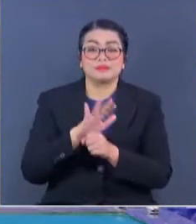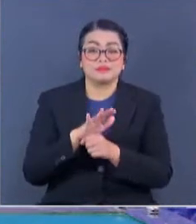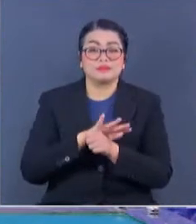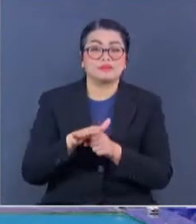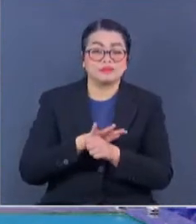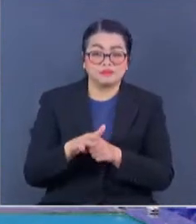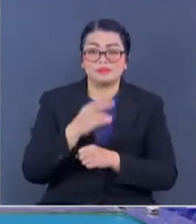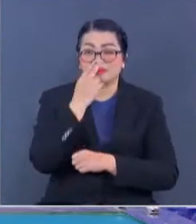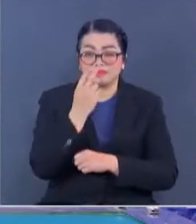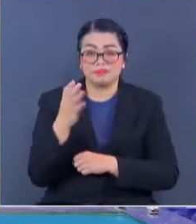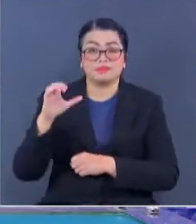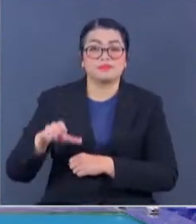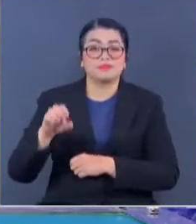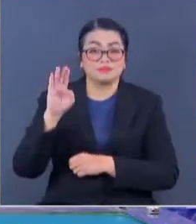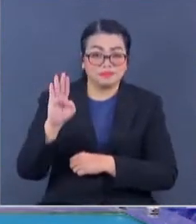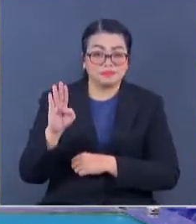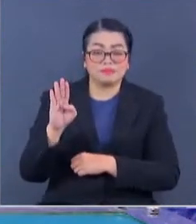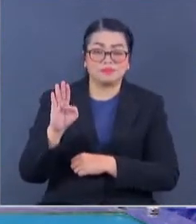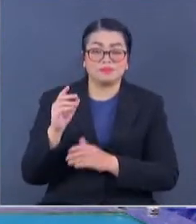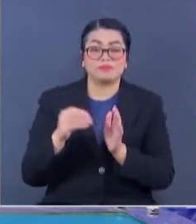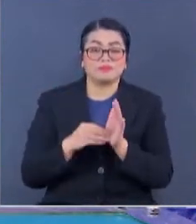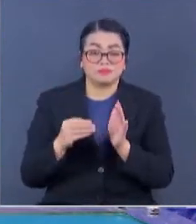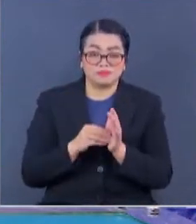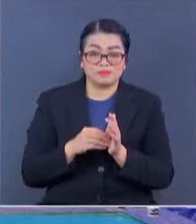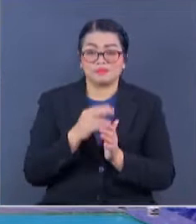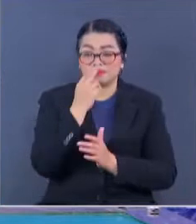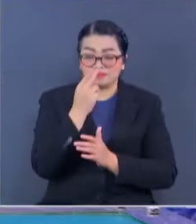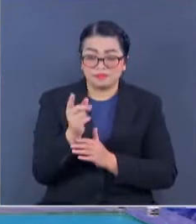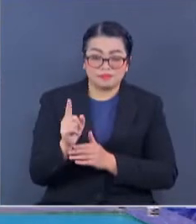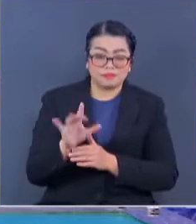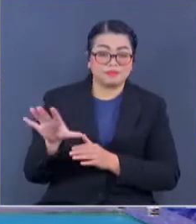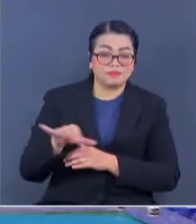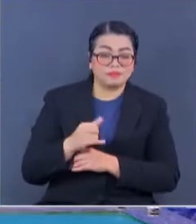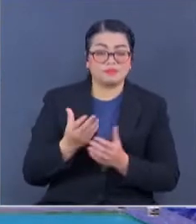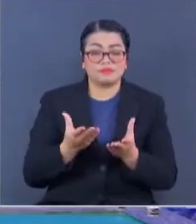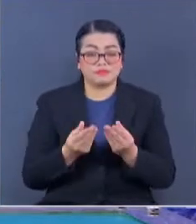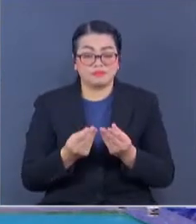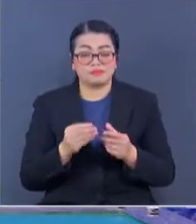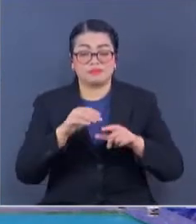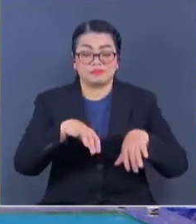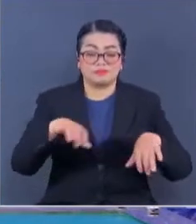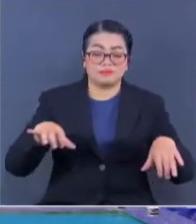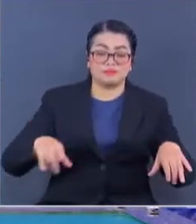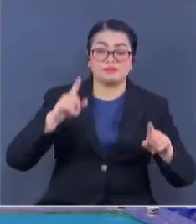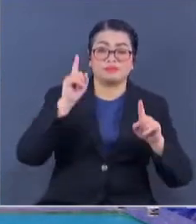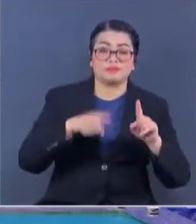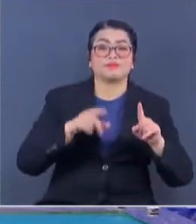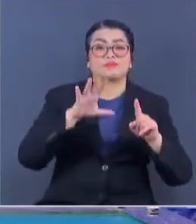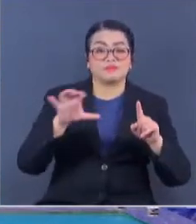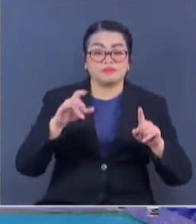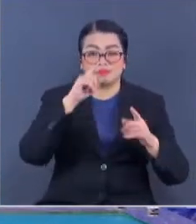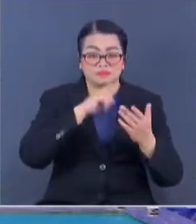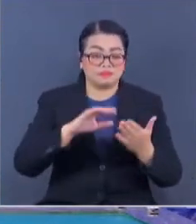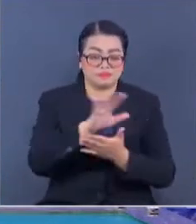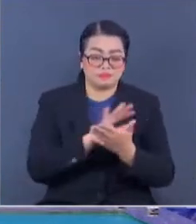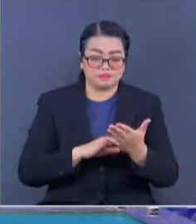าครับวันนี้บริษัทบริหารสินทรัพย์กรุงเทพพาณิชย์นะครับได้มีการนำเอาที่อยู่อาศัยกว่า 1,500 รายการทั่วประเท